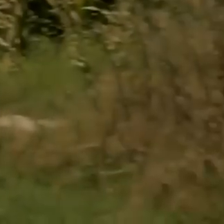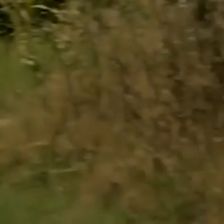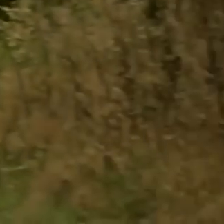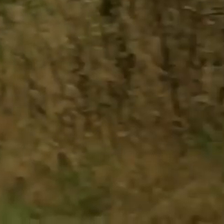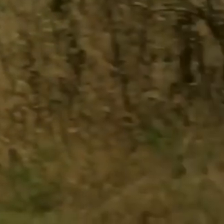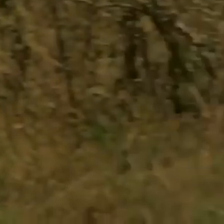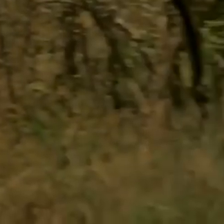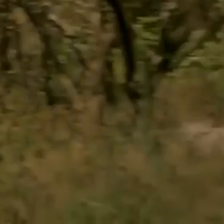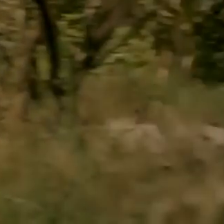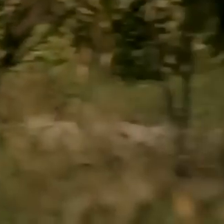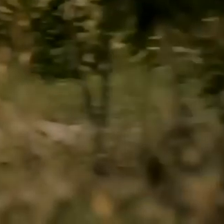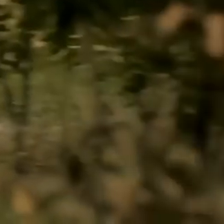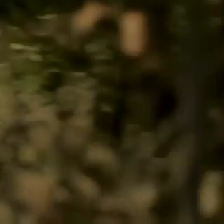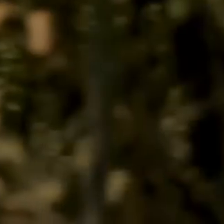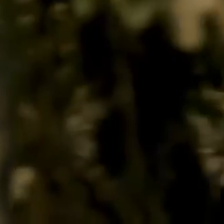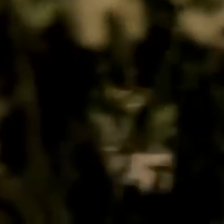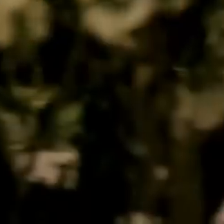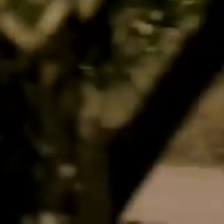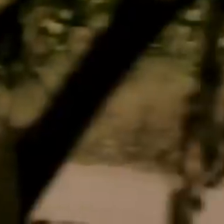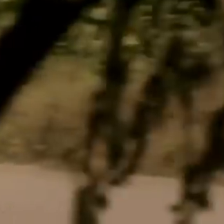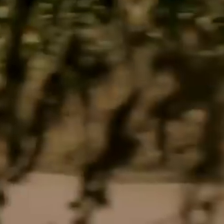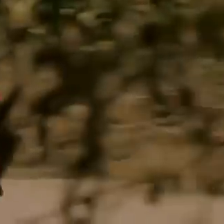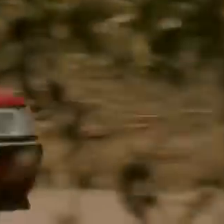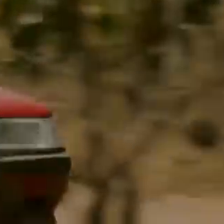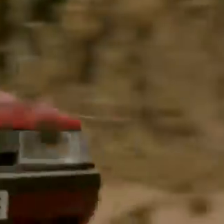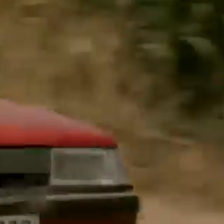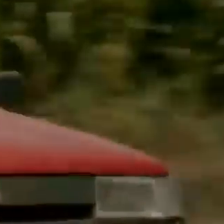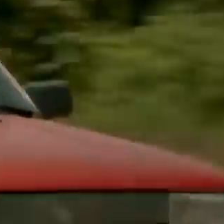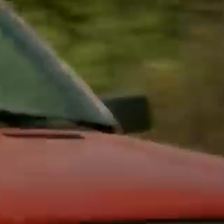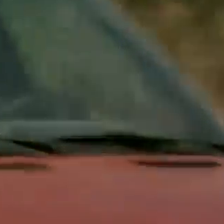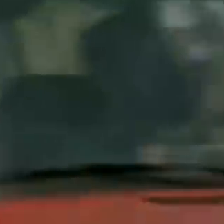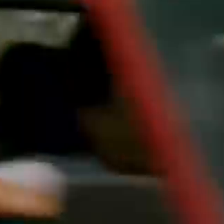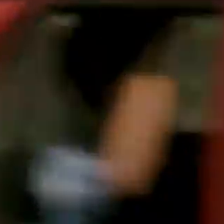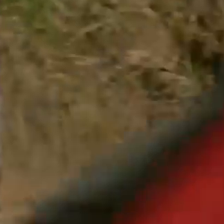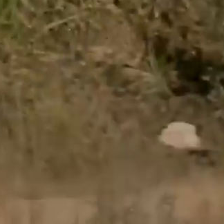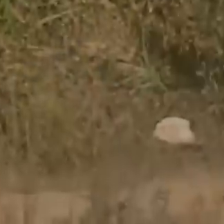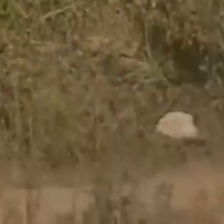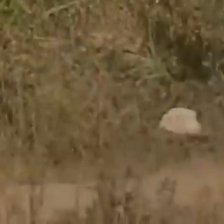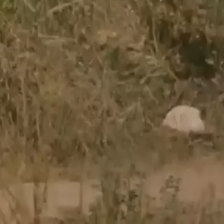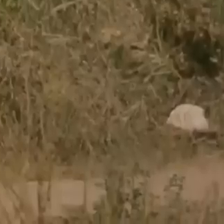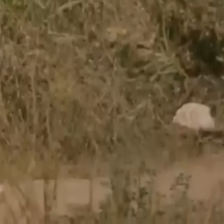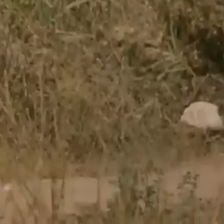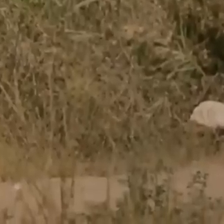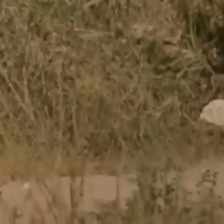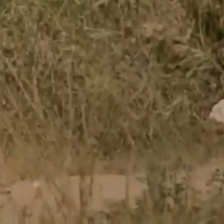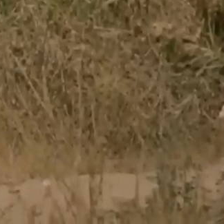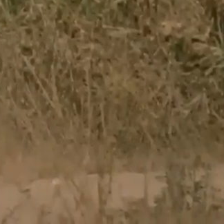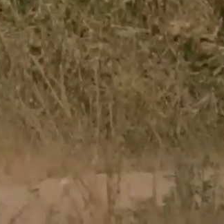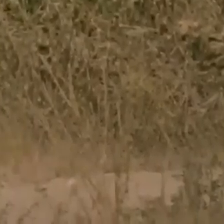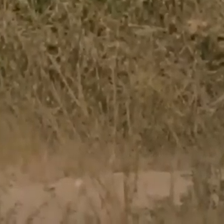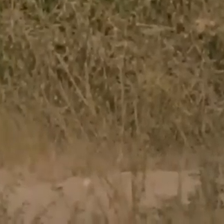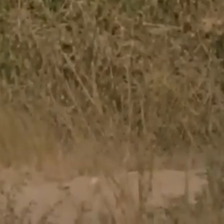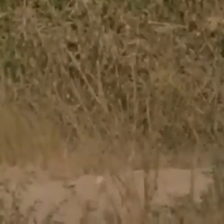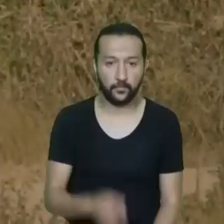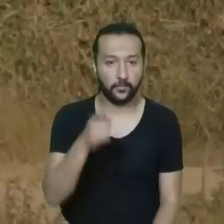Ersinler tarlaların arkasından yola geçtiler. Kamil ile Cemile kazma küreği omuzlarına almış tarladan çıkarken arabanın